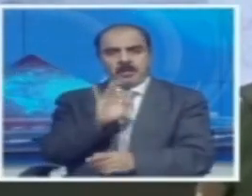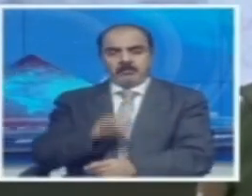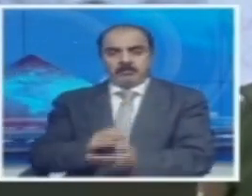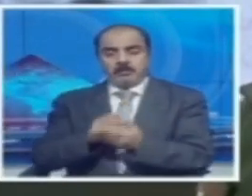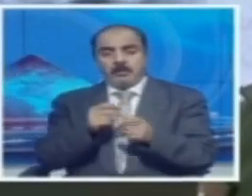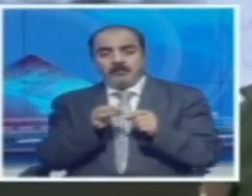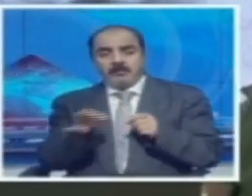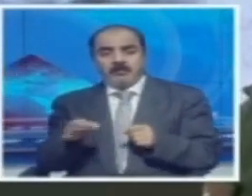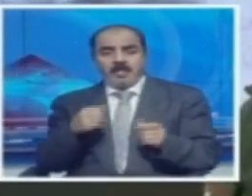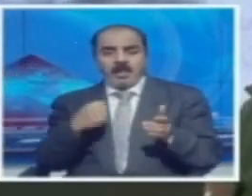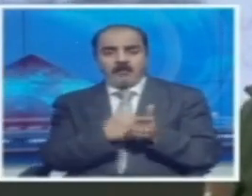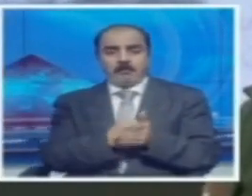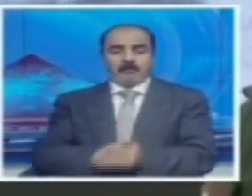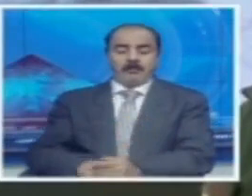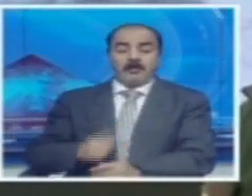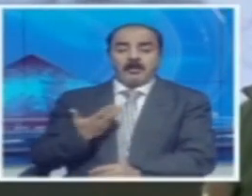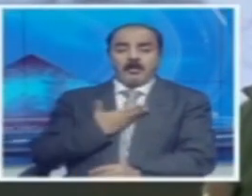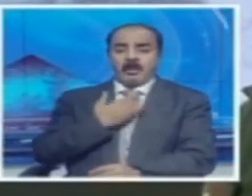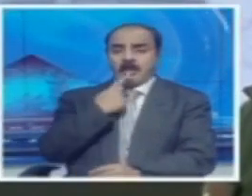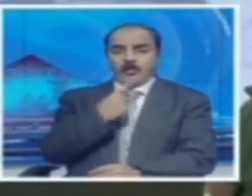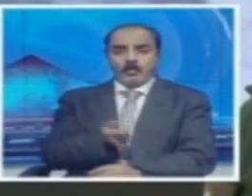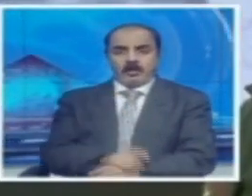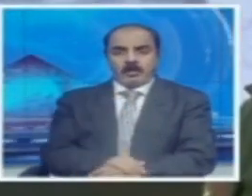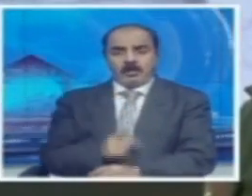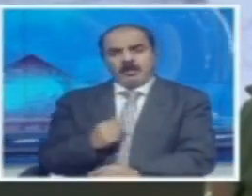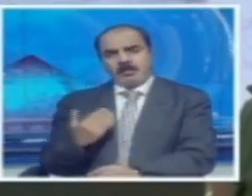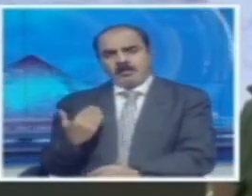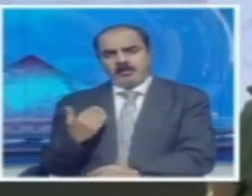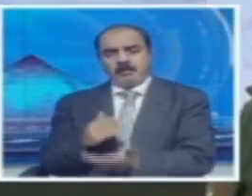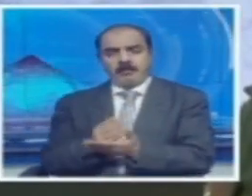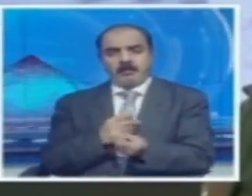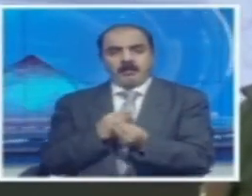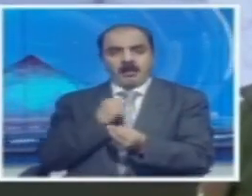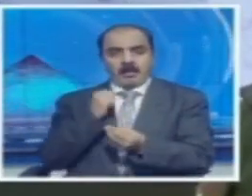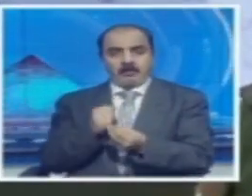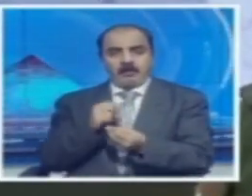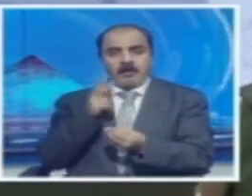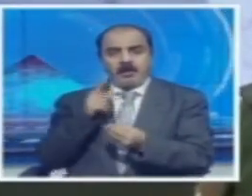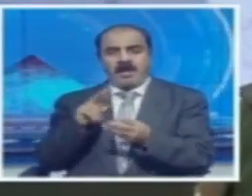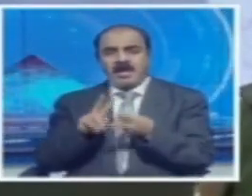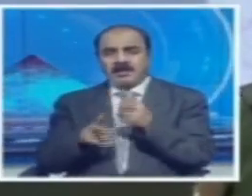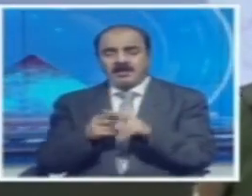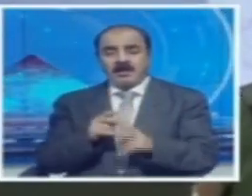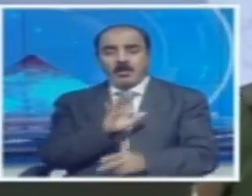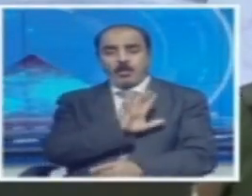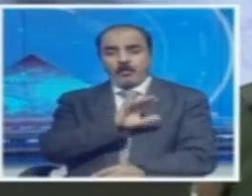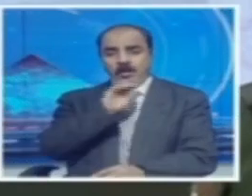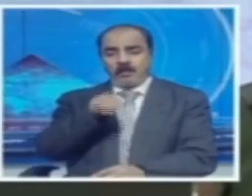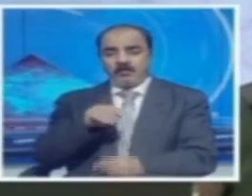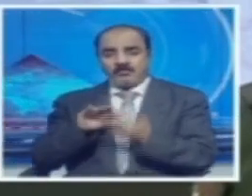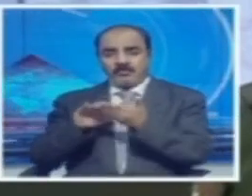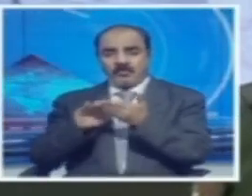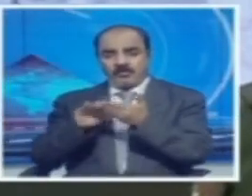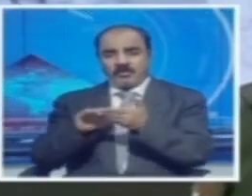بلدة زولوت الأوكرانية شرق البلاد. وقالت روسيا في وقت سابق أنها ستعتبر وسائل نقل حلف